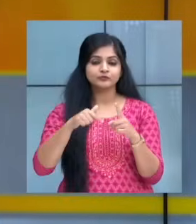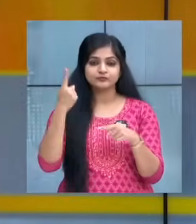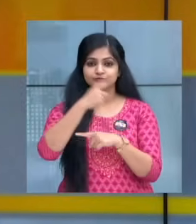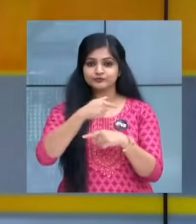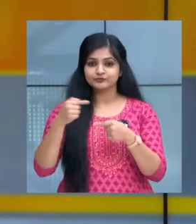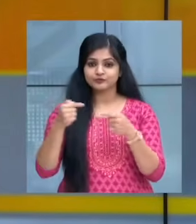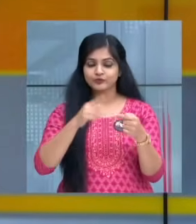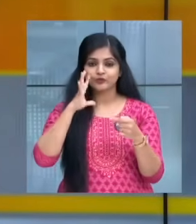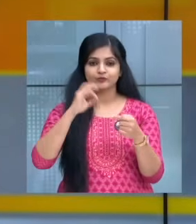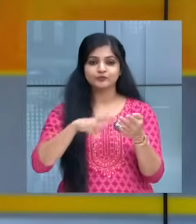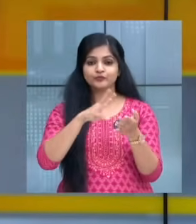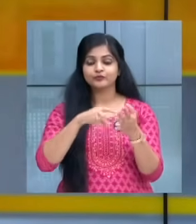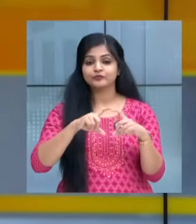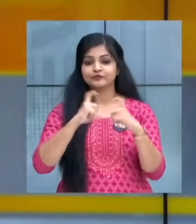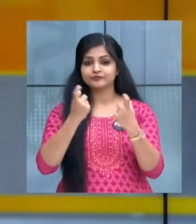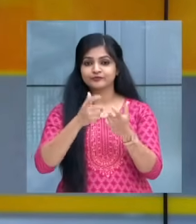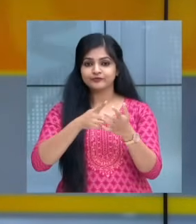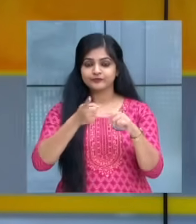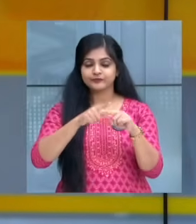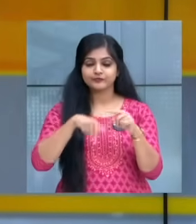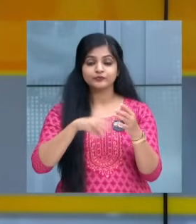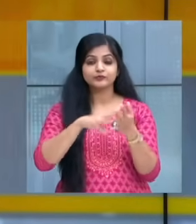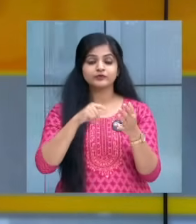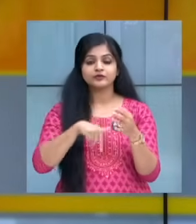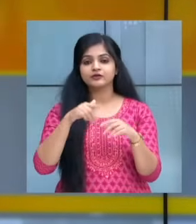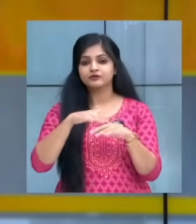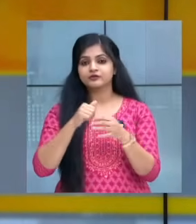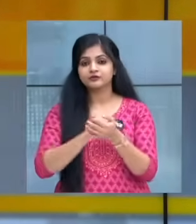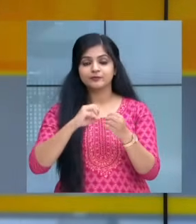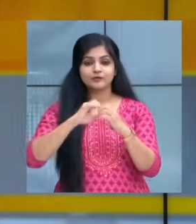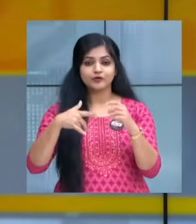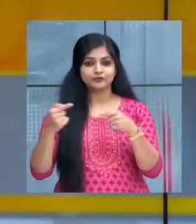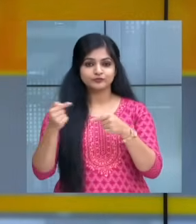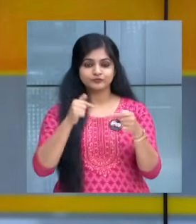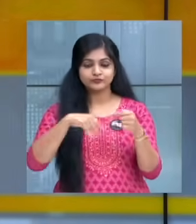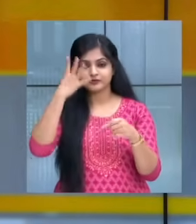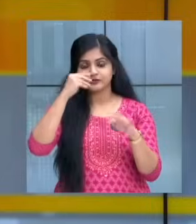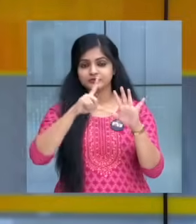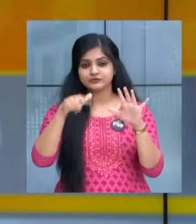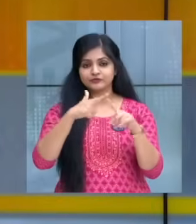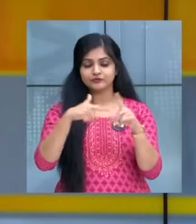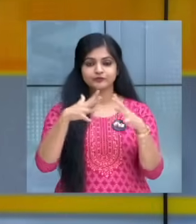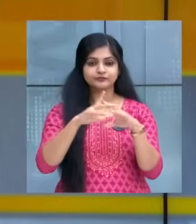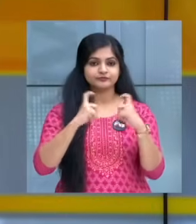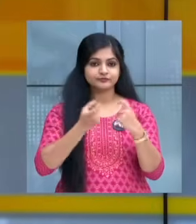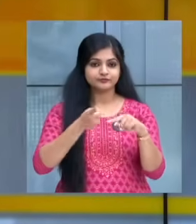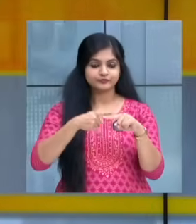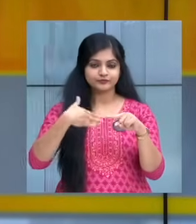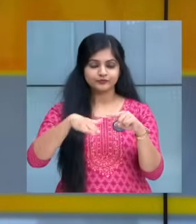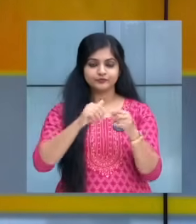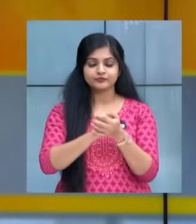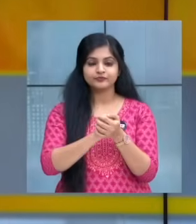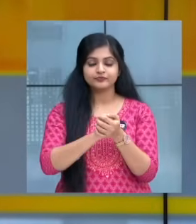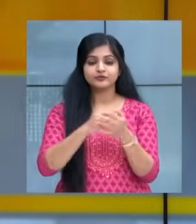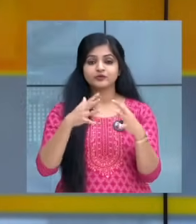സൂപ്പർ പോരാട്ടമാണ് മുംബൈ വാങ്കഡെ സ്റ്റേഡിയത്തിൽ. മുംബൈ ഇന്ത്യൻസ് റോയൽ ചാലഞ്ചേഴ്സ് ബംഗളൂരു സൂപ്പർ പോരാട്ടമാണ് രാത്രി 7:30 നടക്കാനിരിക്കുന്നത്. വാങ്കഡെ